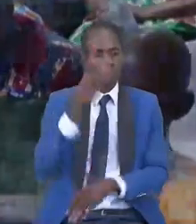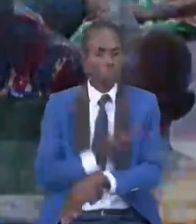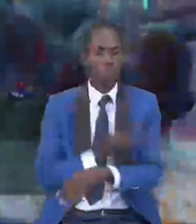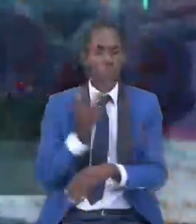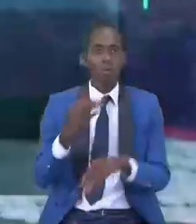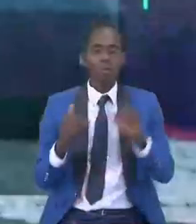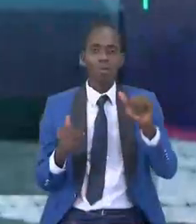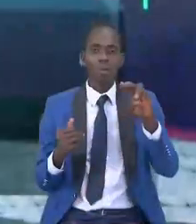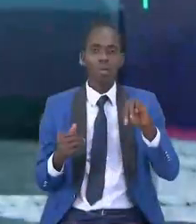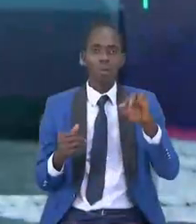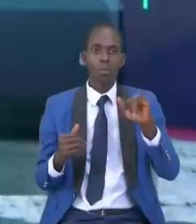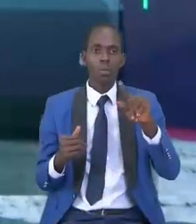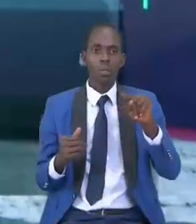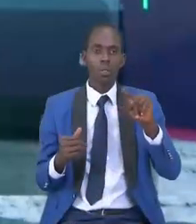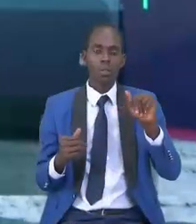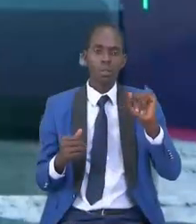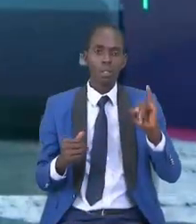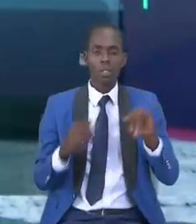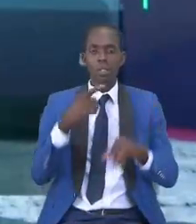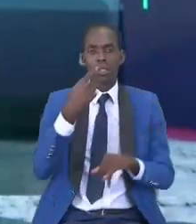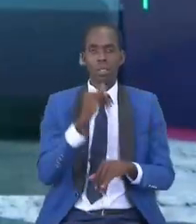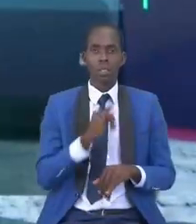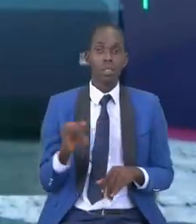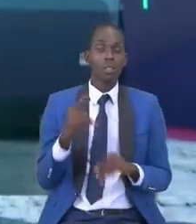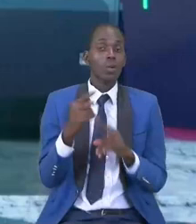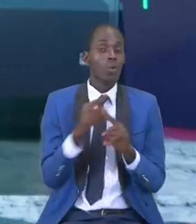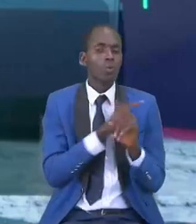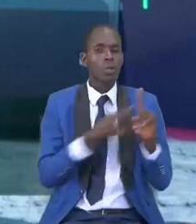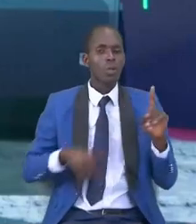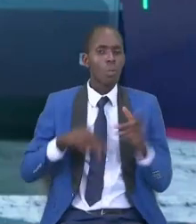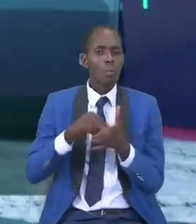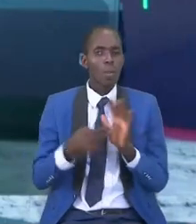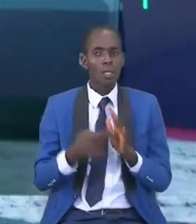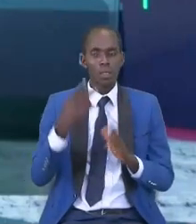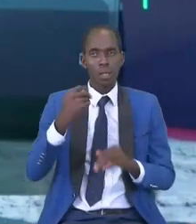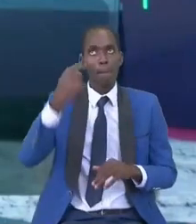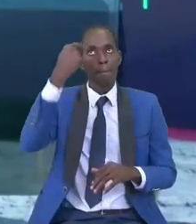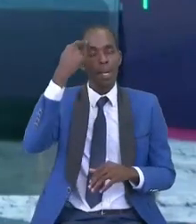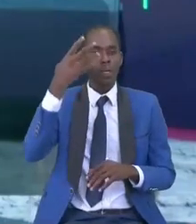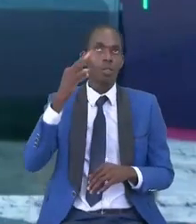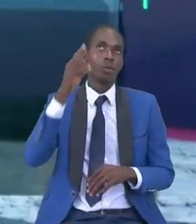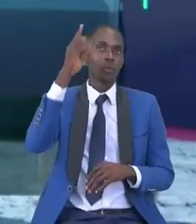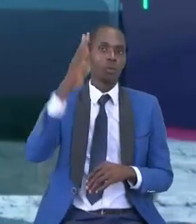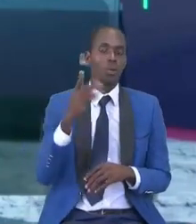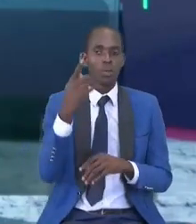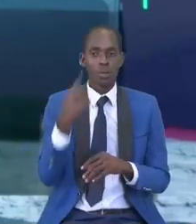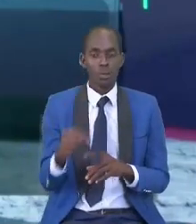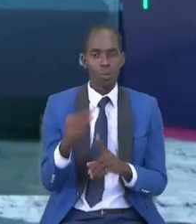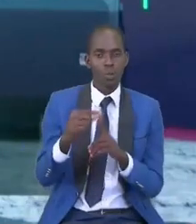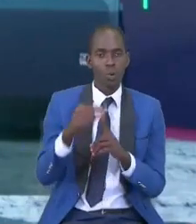fils d'Amataï, à la parole de l'Éternel. Cela veut dire la pensée de Dieu,